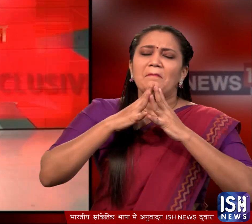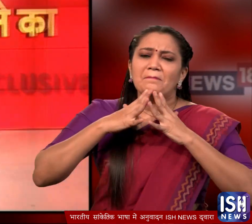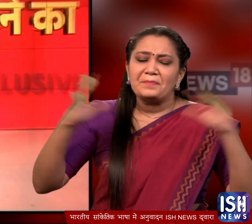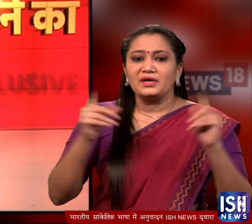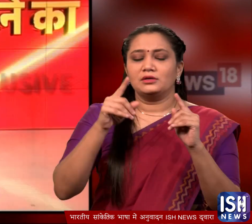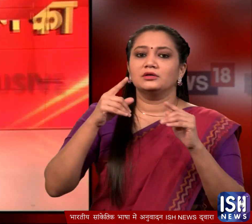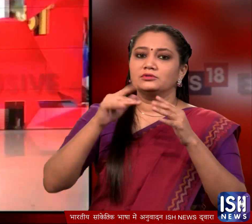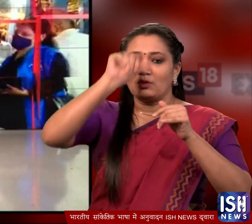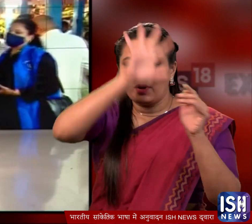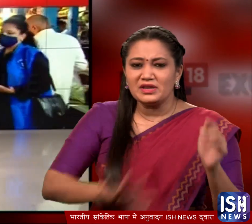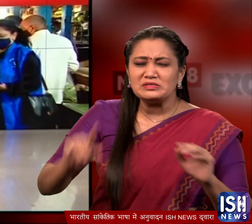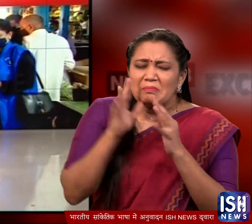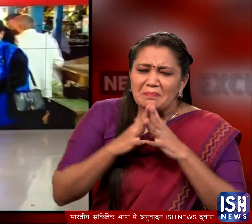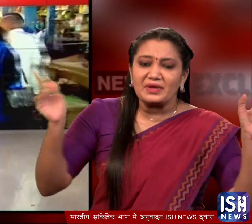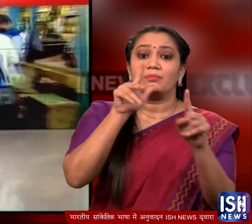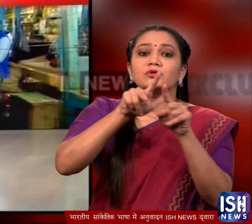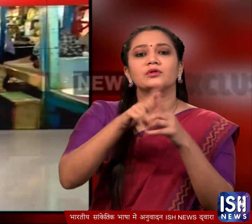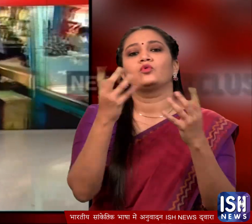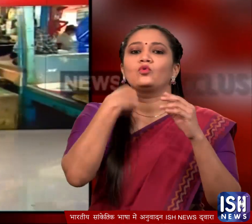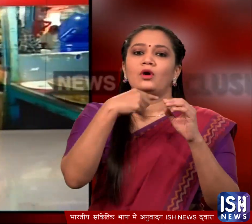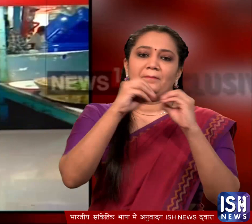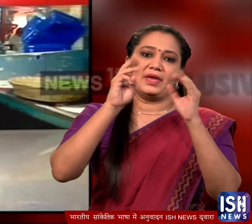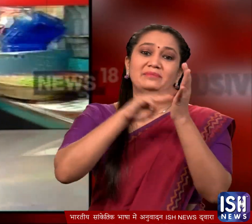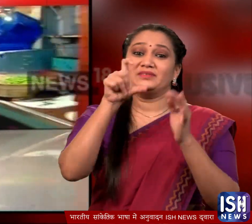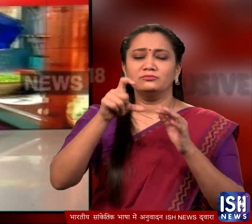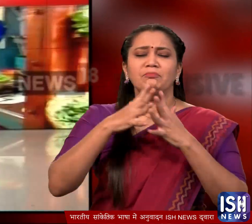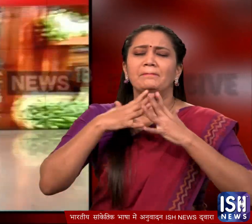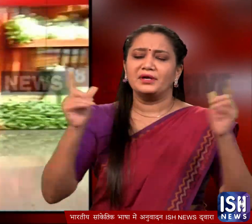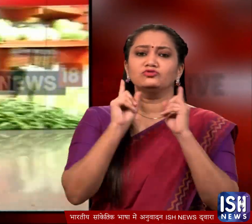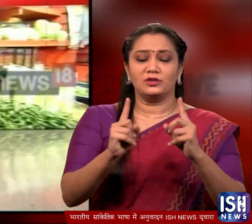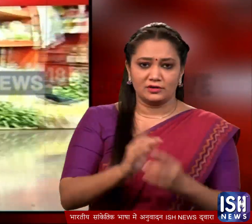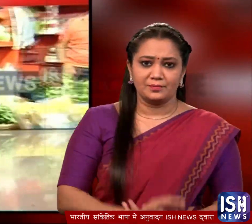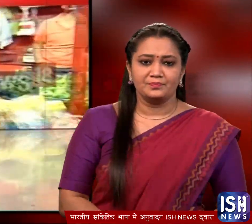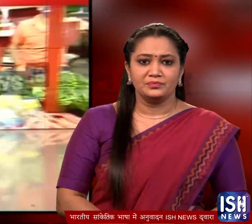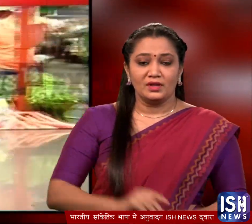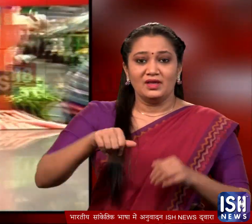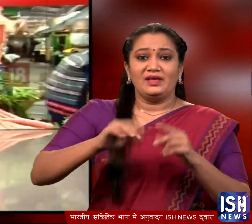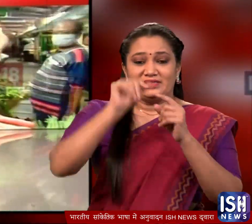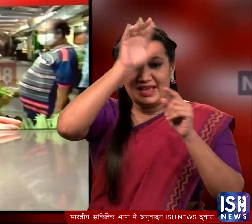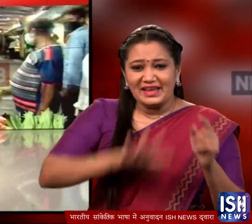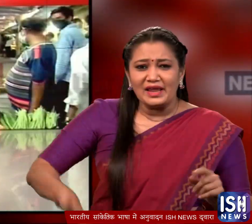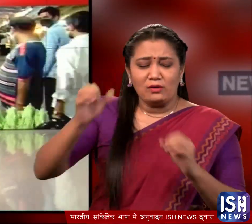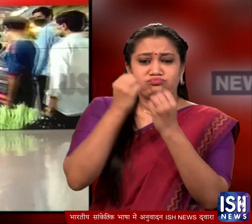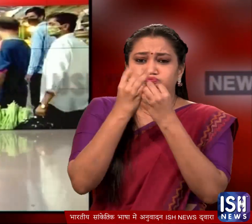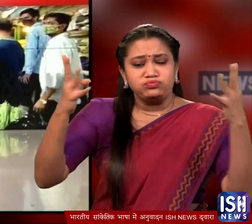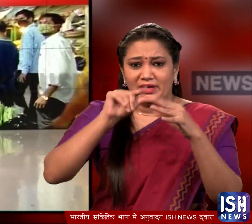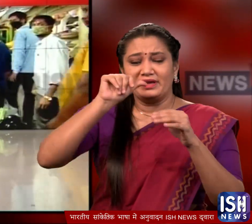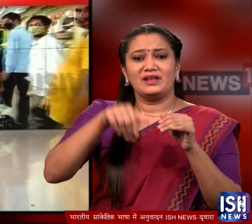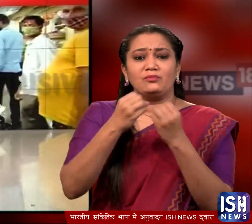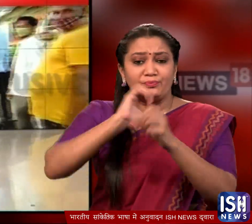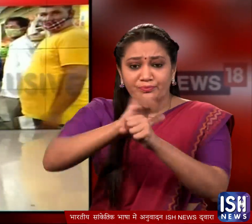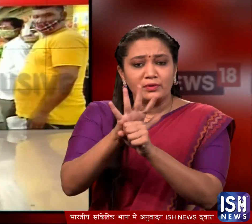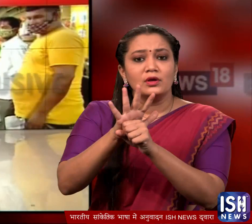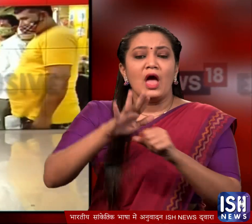बड़े नगर निगम बीएमसी ने कार्रवाई तेज कर दी। ऐसा इसलिए क्योंकि देश में पिछले 24 घंटों में जितने भी कोरोना के मरीज सामने आए उनमें